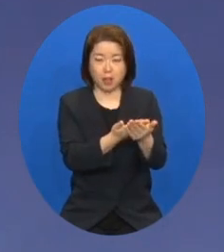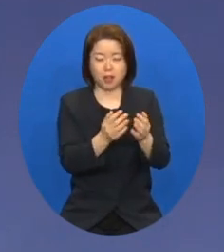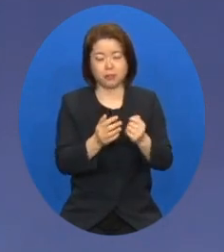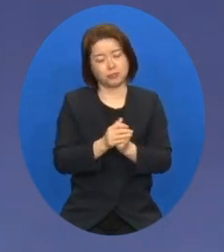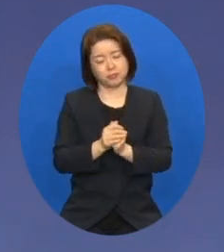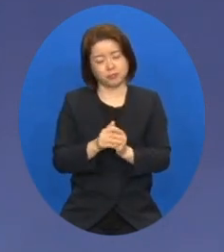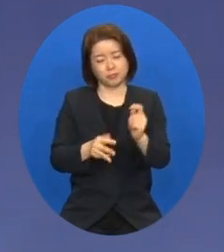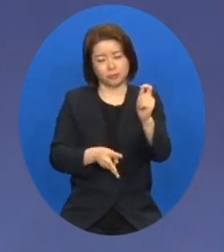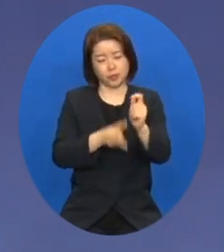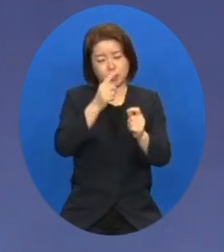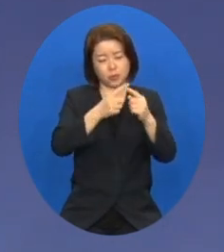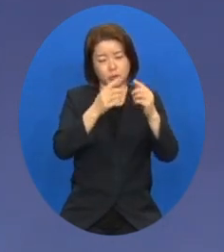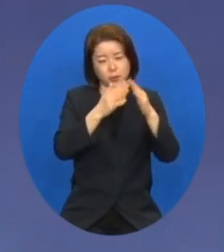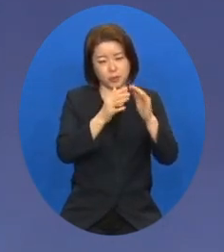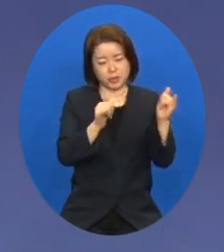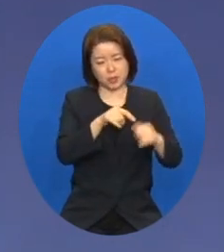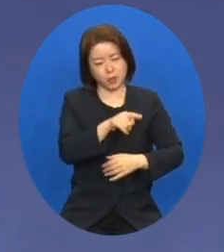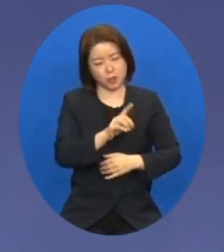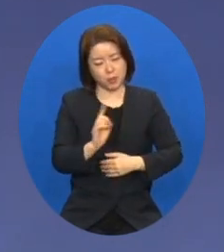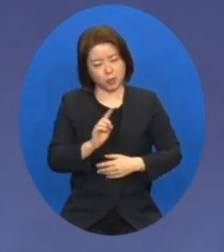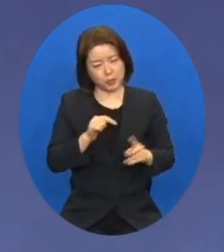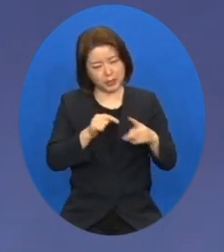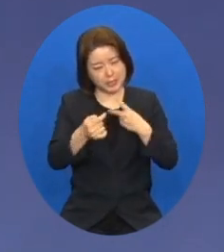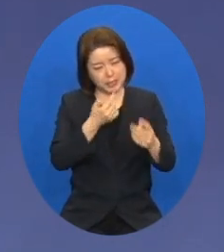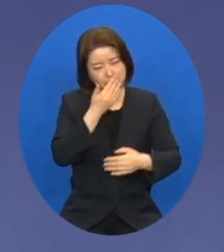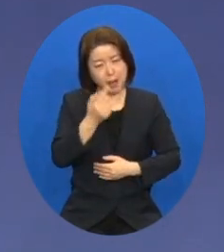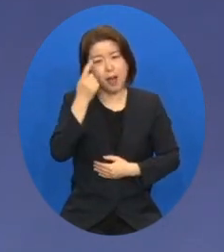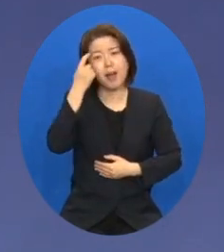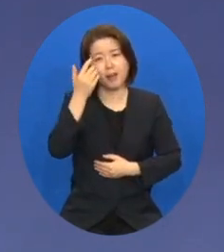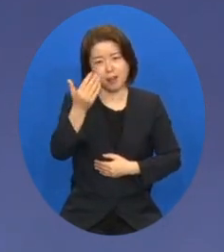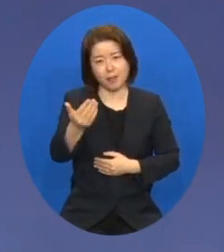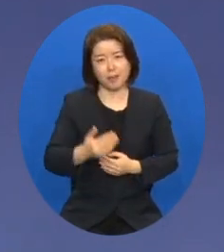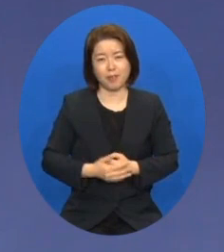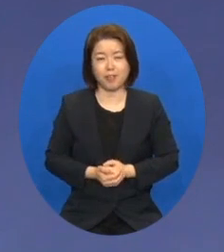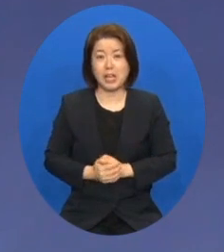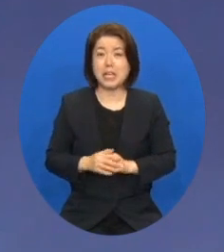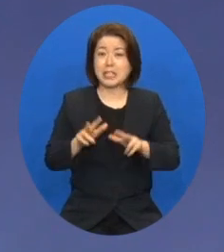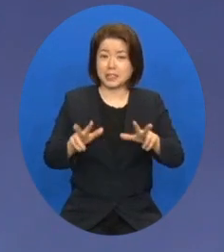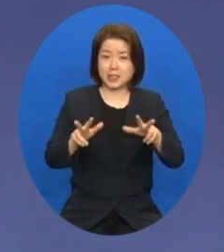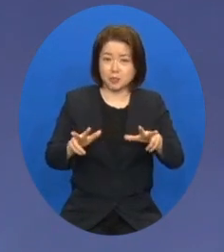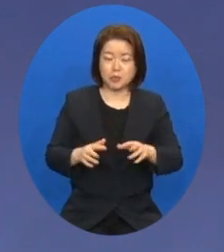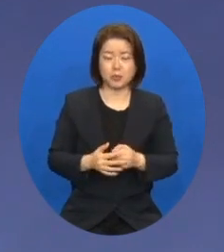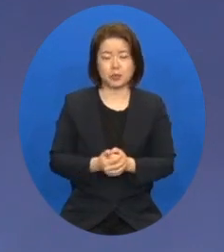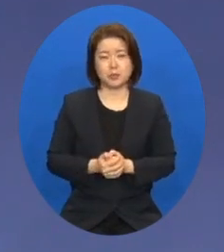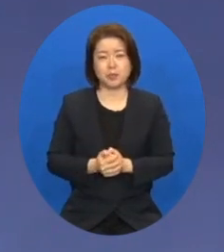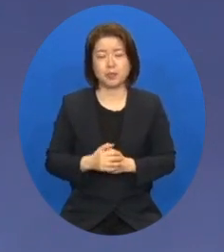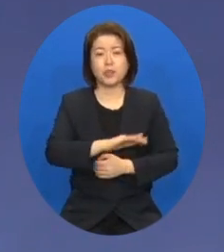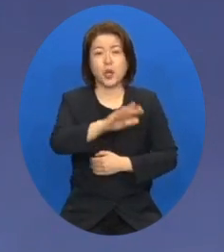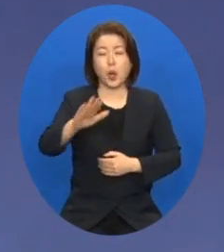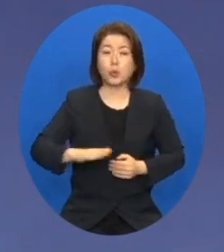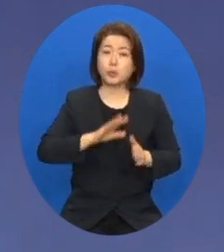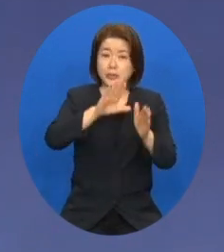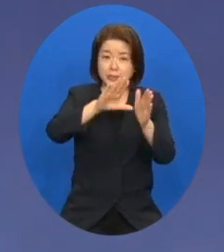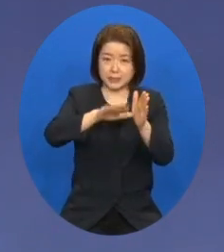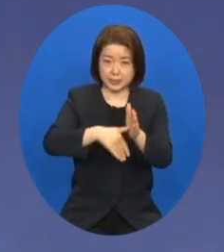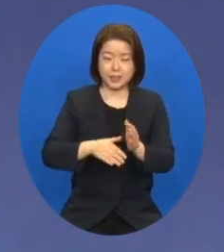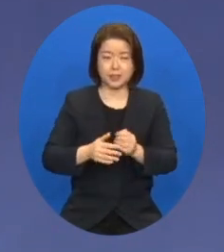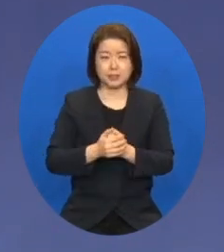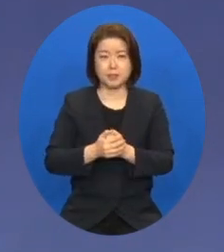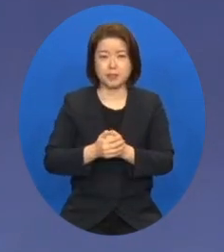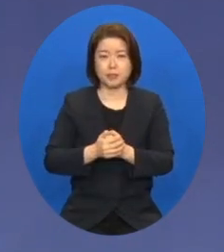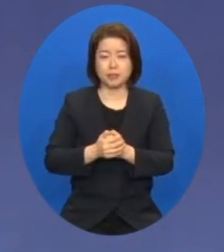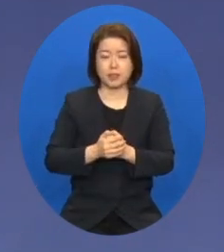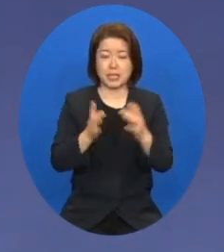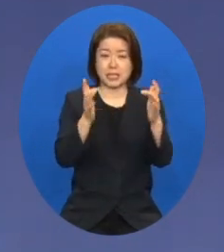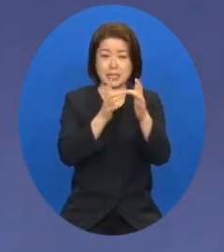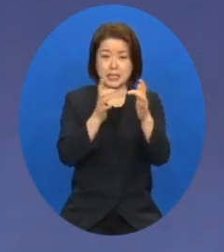교인들이 과연 이것을 어떻게 받을 수 있었을까요 지금도 우리 시대의 지금